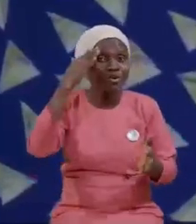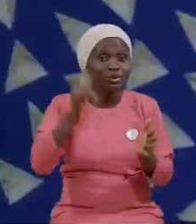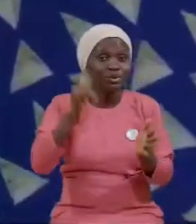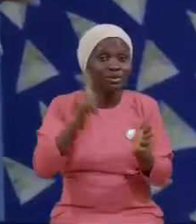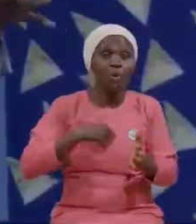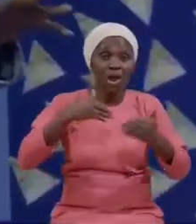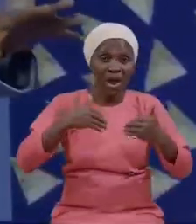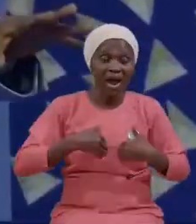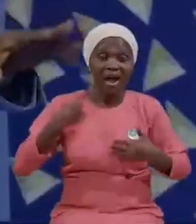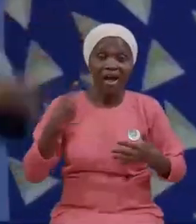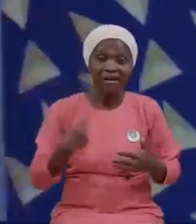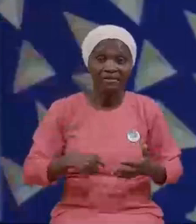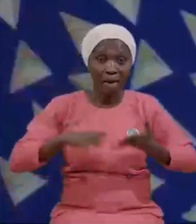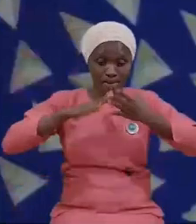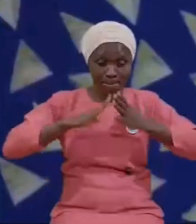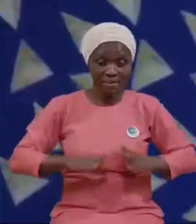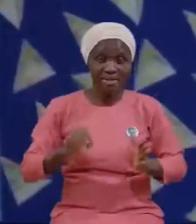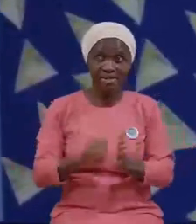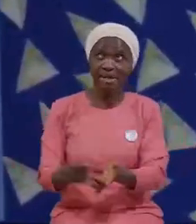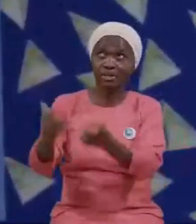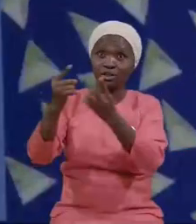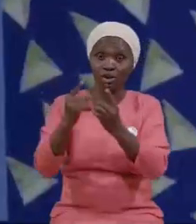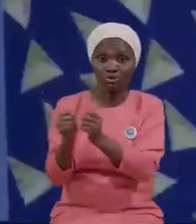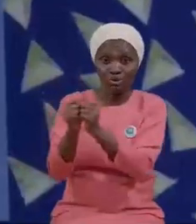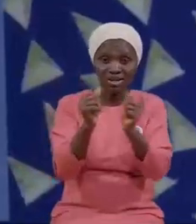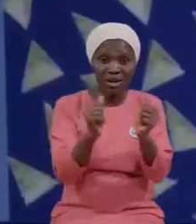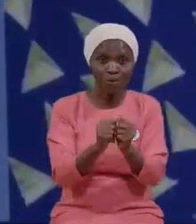C'est comme ça que nous savons que nous avons la paix qui vient au salut.